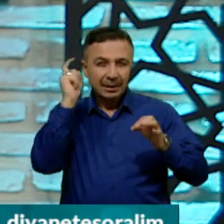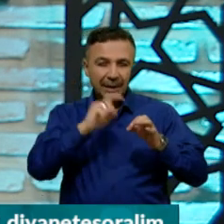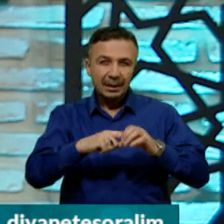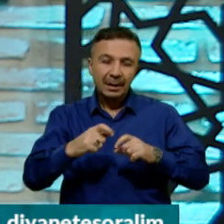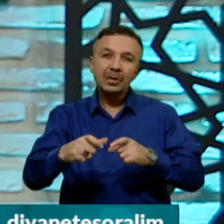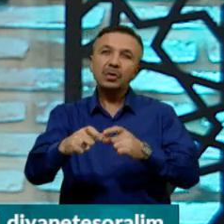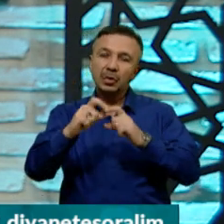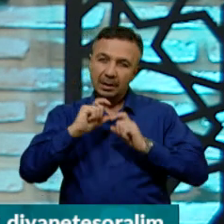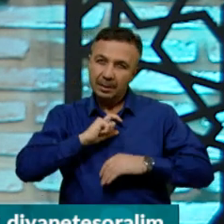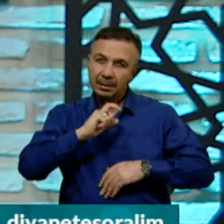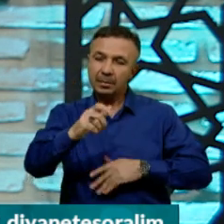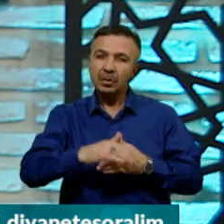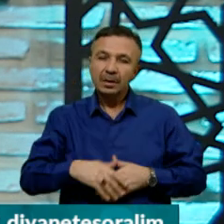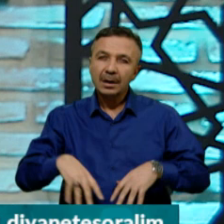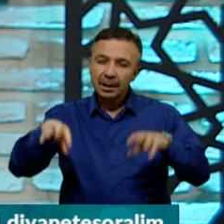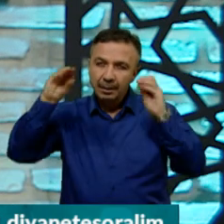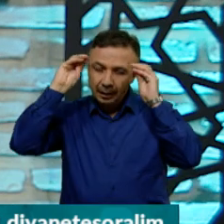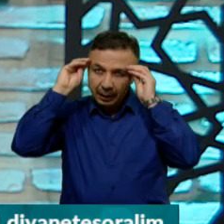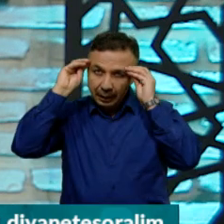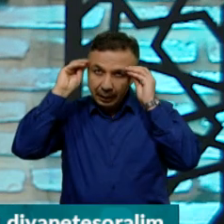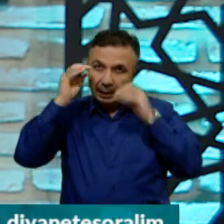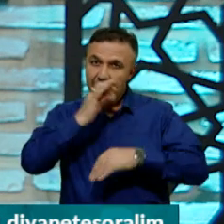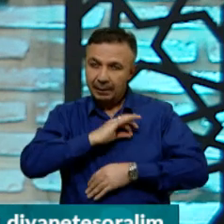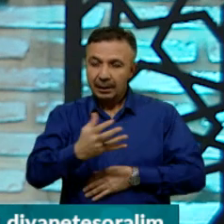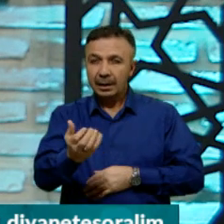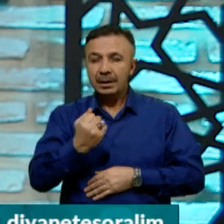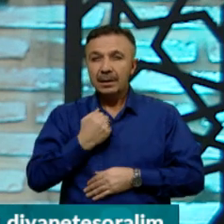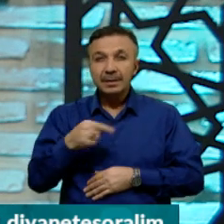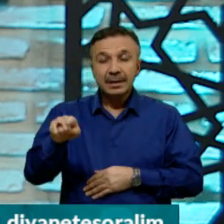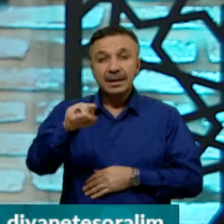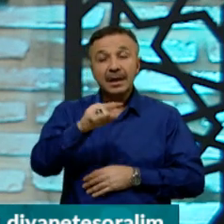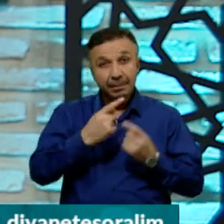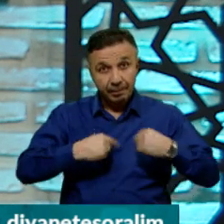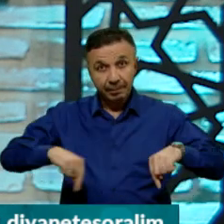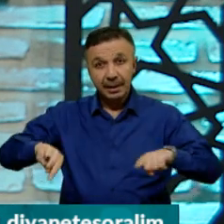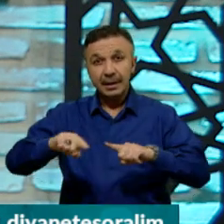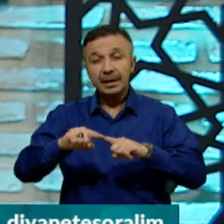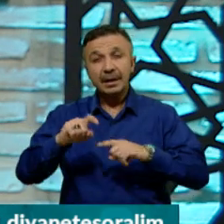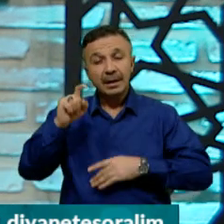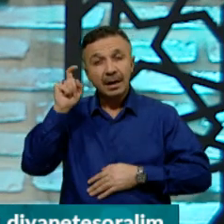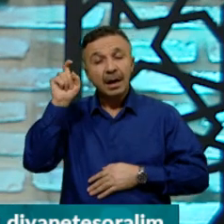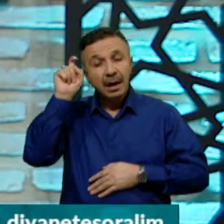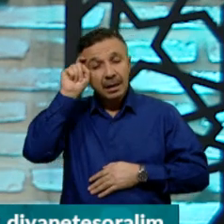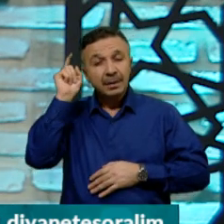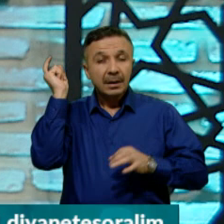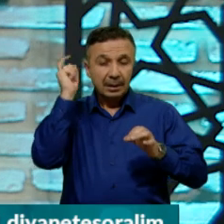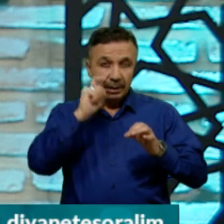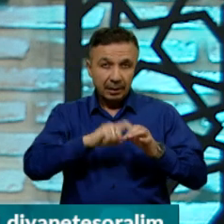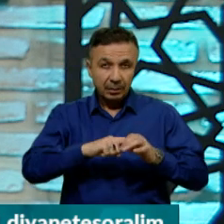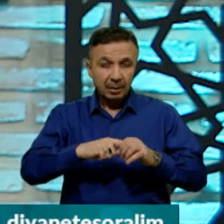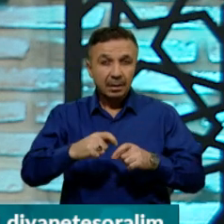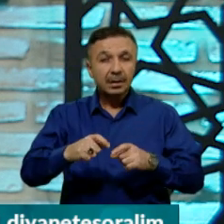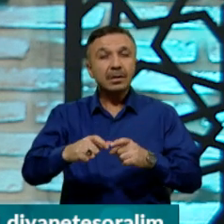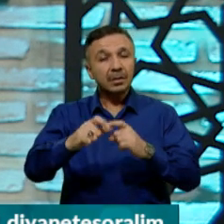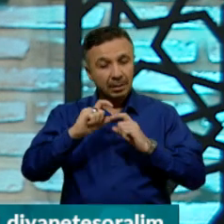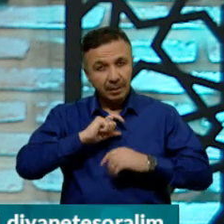bugün ilminden istifade edeceğimiz sizlerin ve bizlerin Aklına takılan soruları sorup cevaplarını alacağımız Değerli hocamız